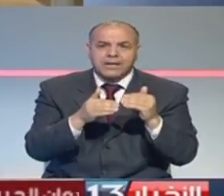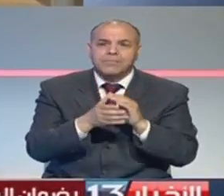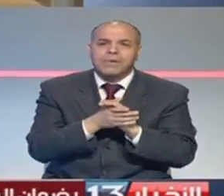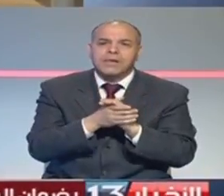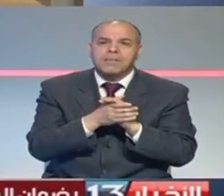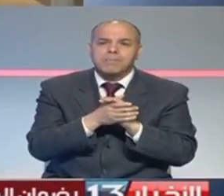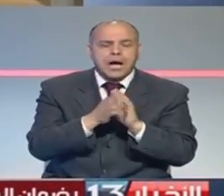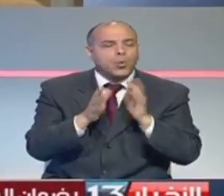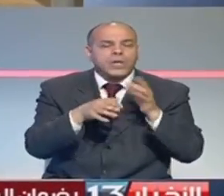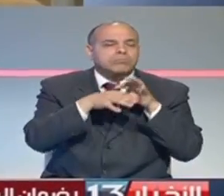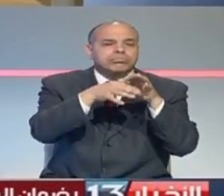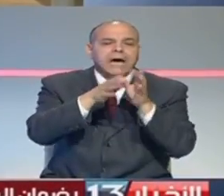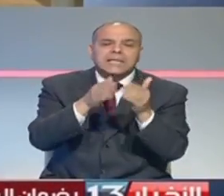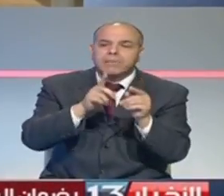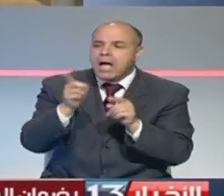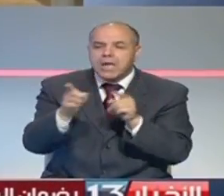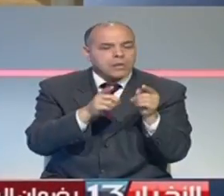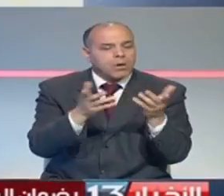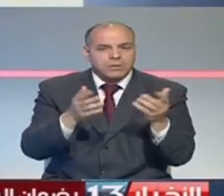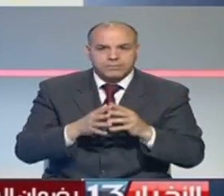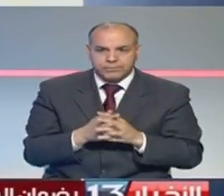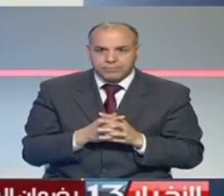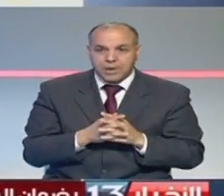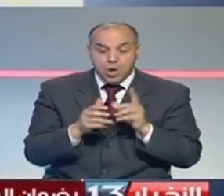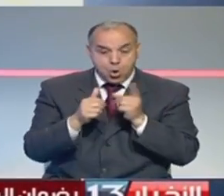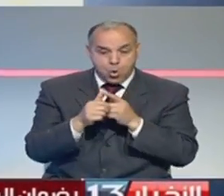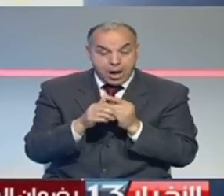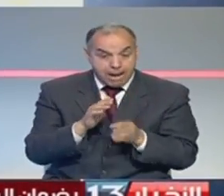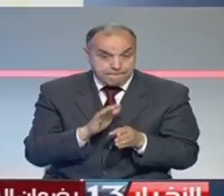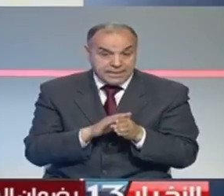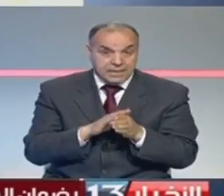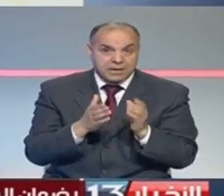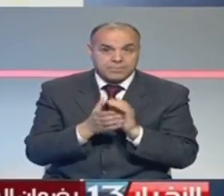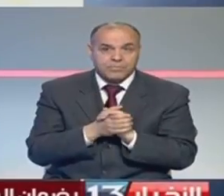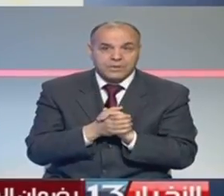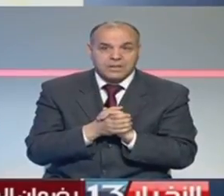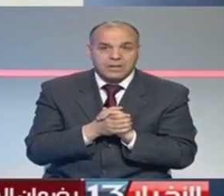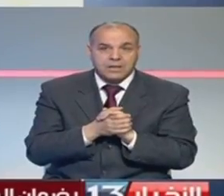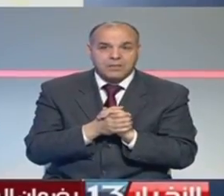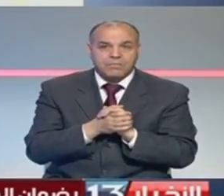عمليه التوجيه من تعاون القسم اللي اللي لازم يمشي حلول ابتدينا في ال ال